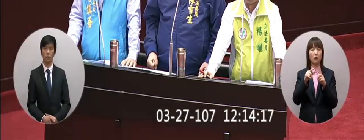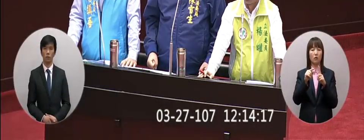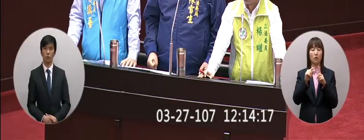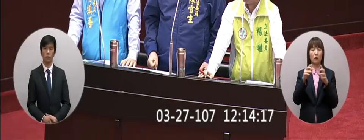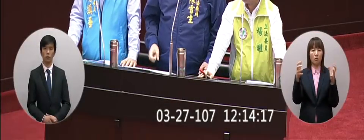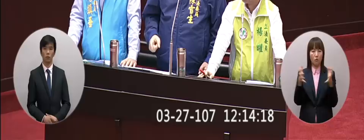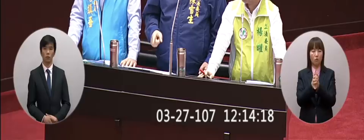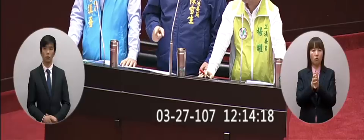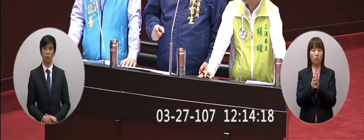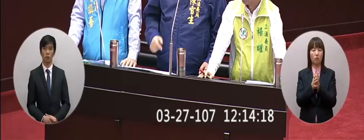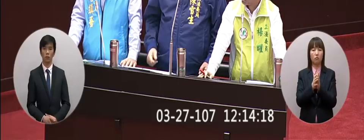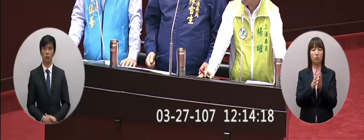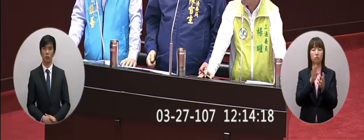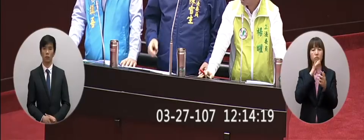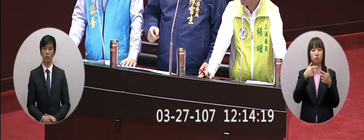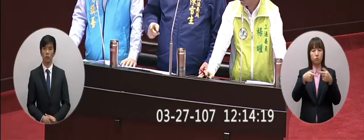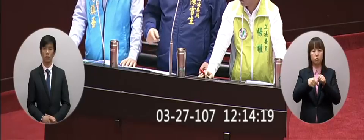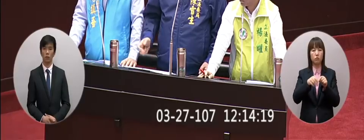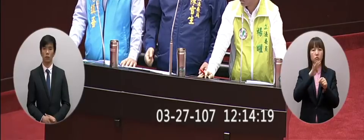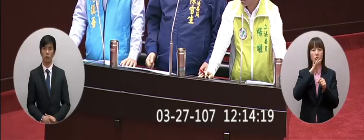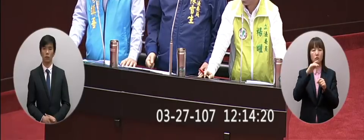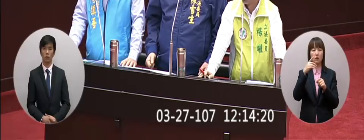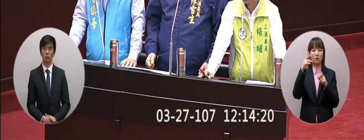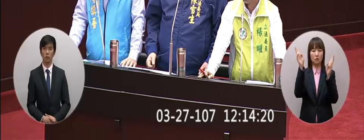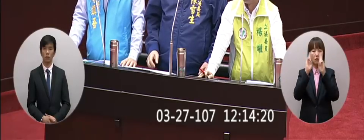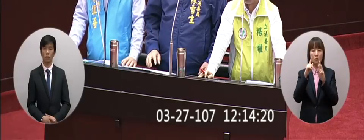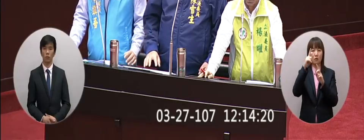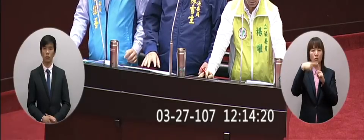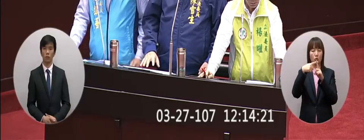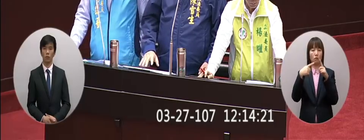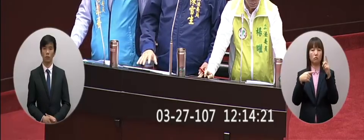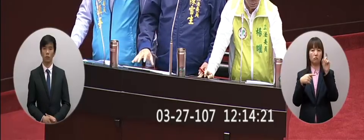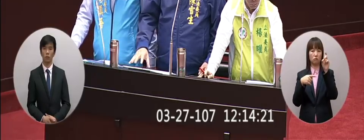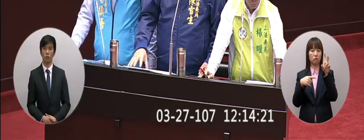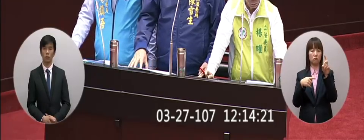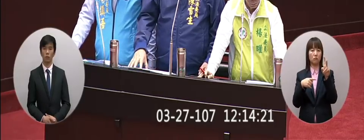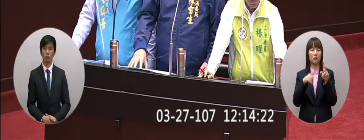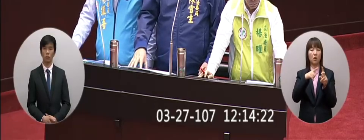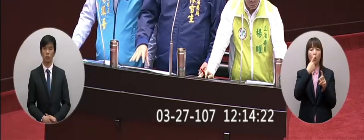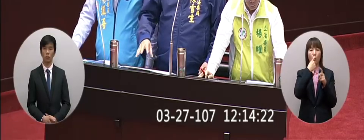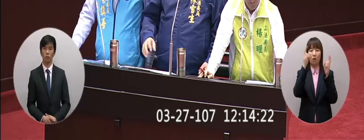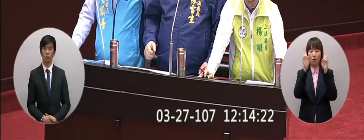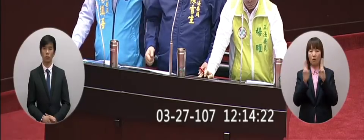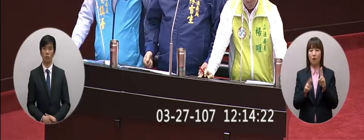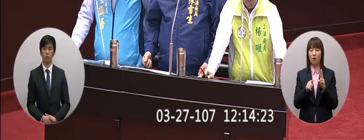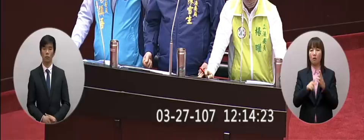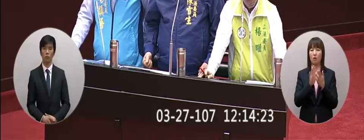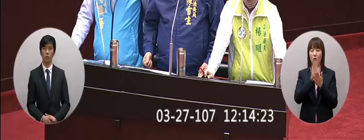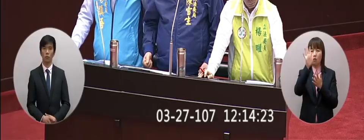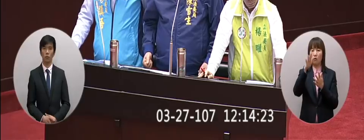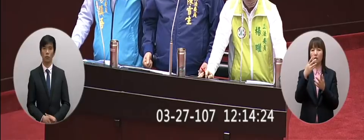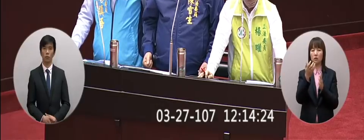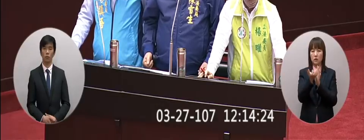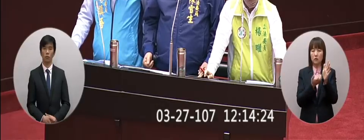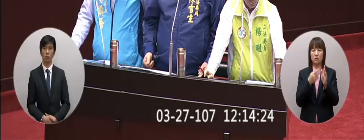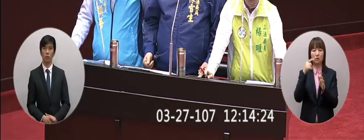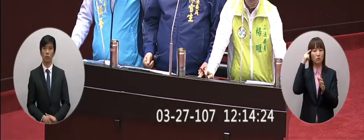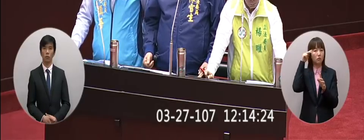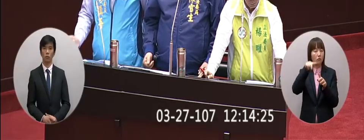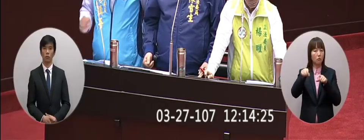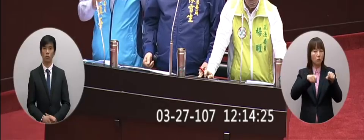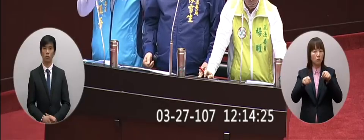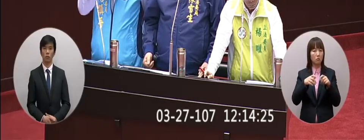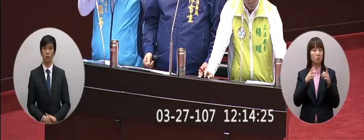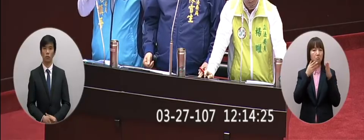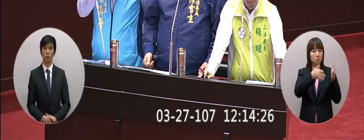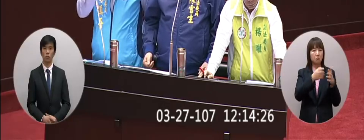以后呢，大概目前每度的电力只要12块钱，所以呢，这个绿能呢、啊，将来前瞻计划里面，我不晓得